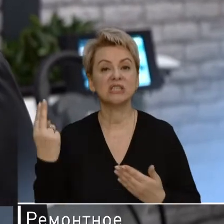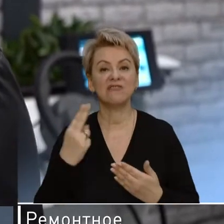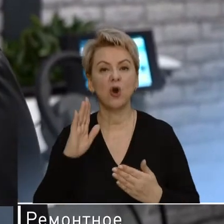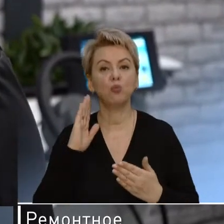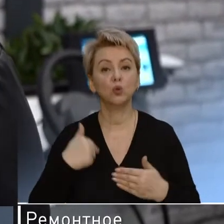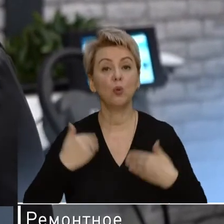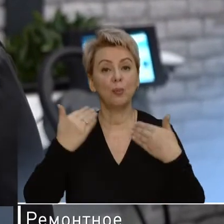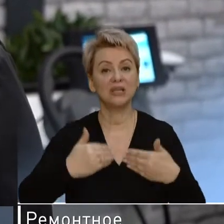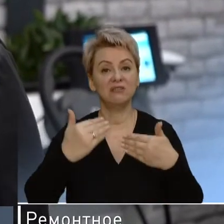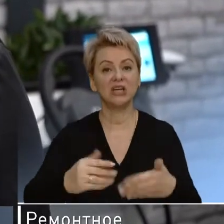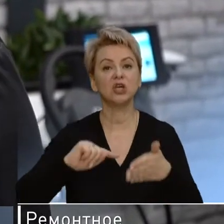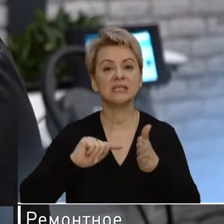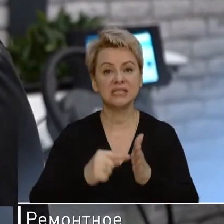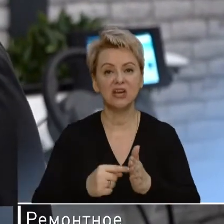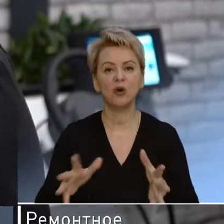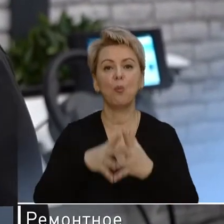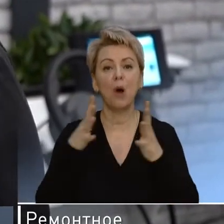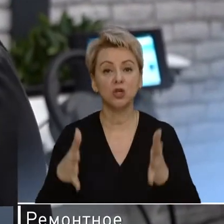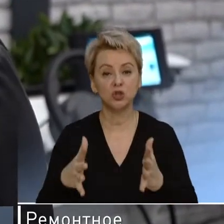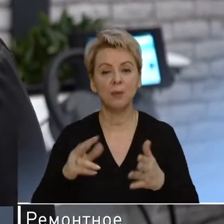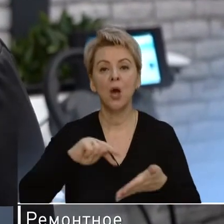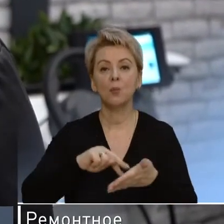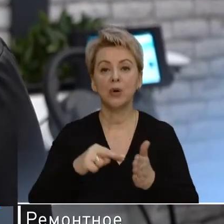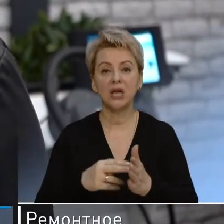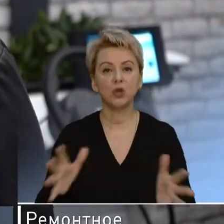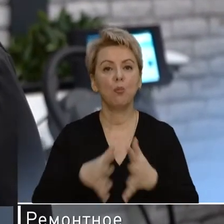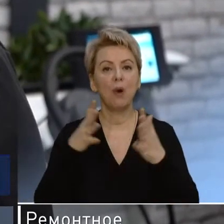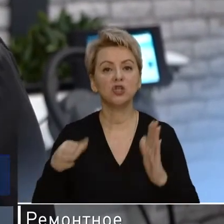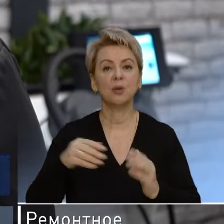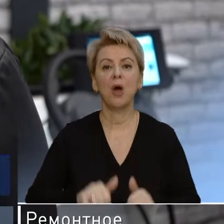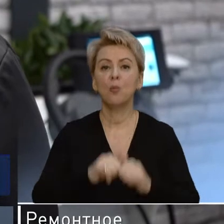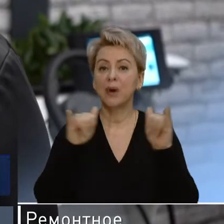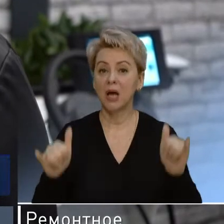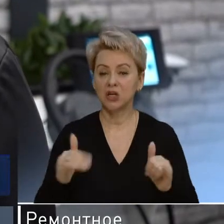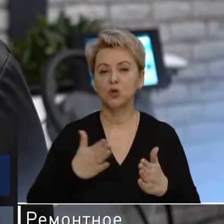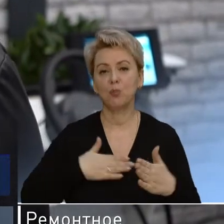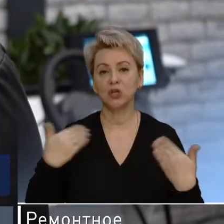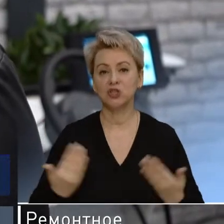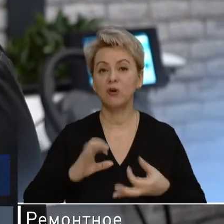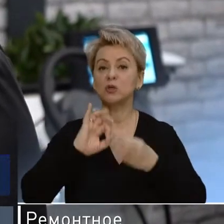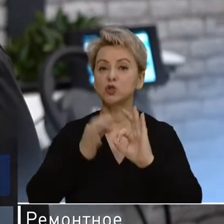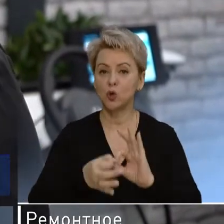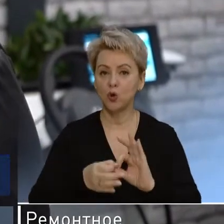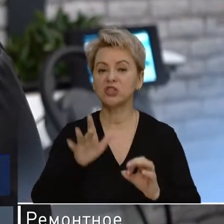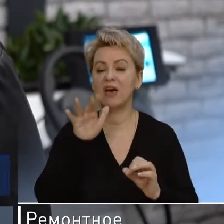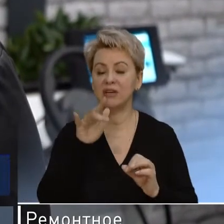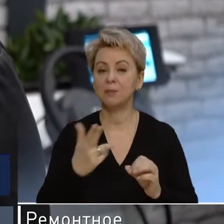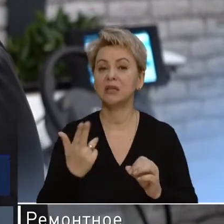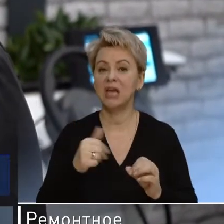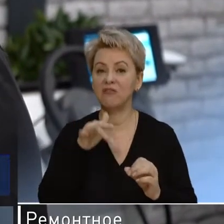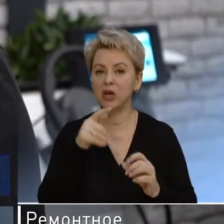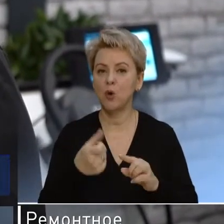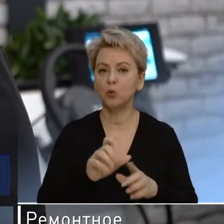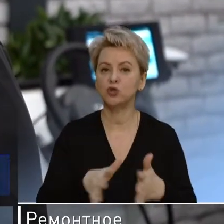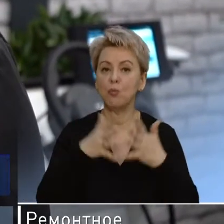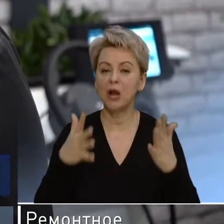мы двигаемся к целевым, к большим проектам и большим прогрессам. А мы живем в сложное время, да, время